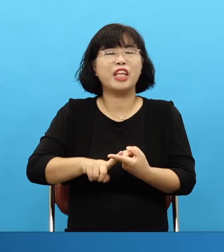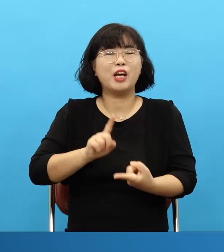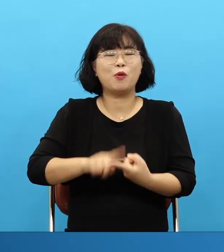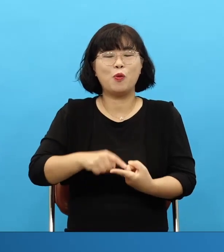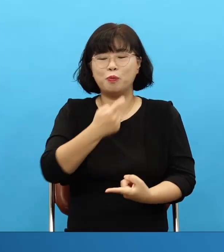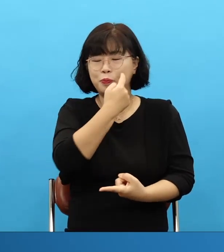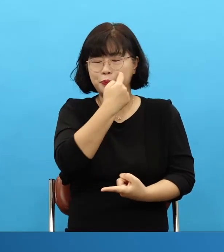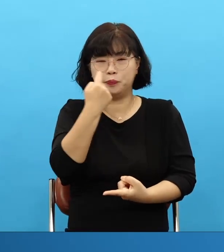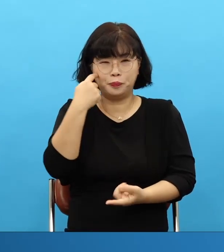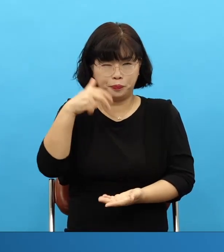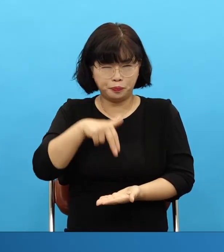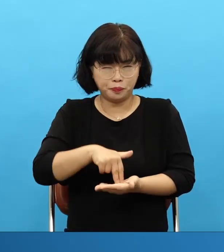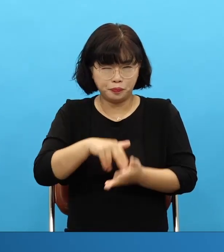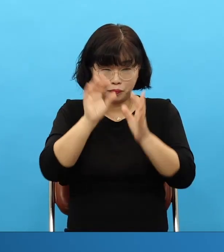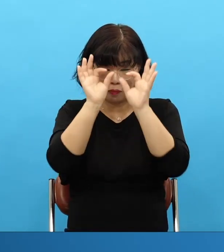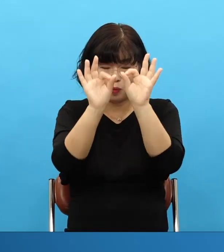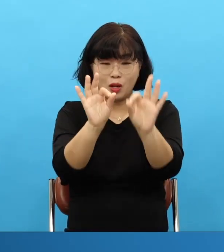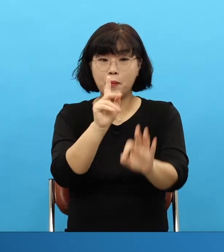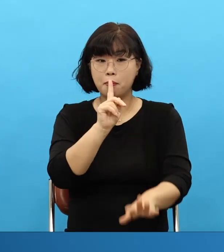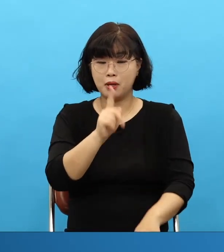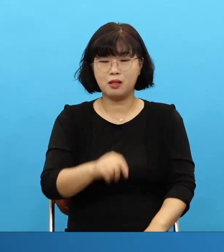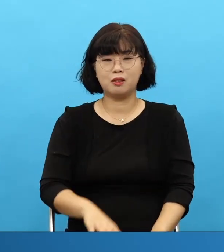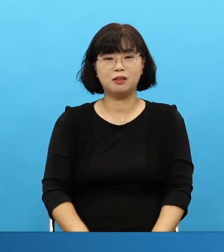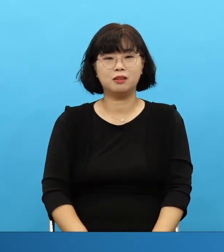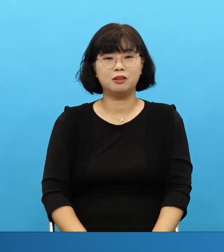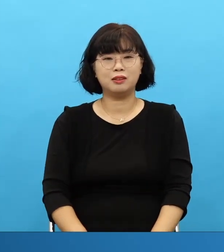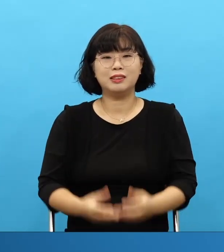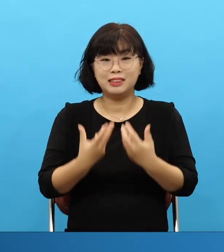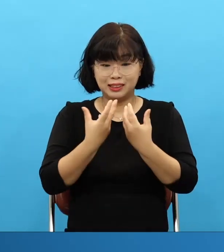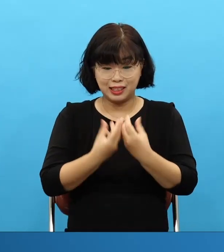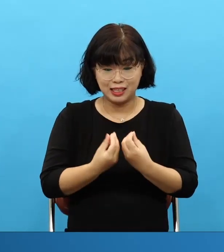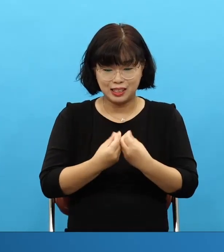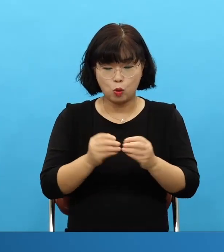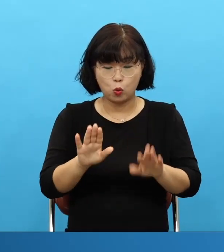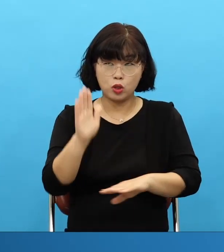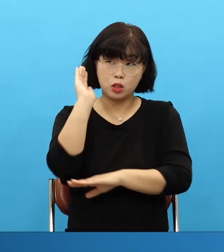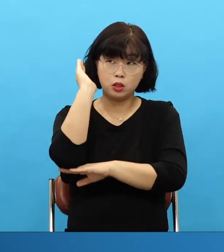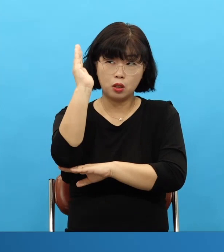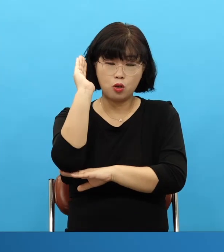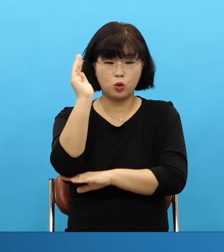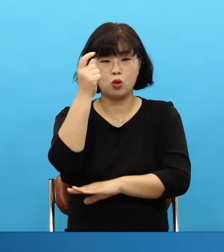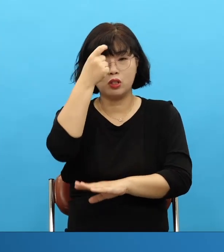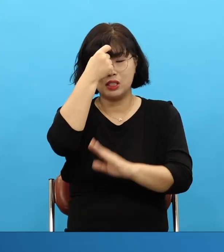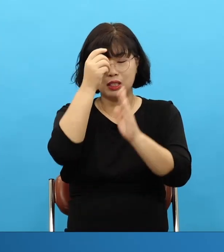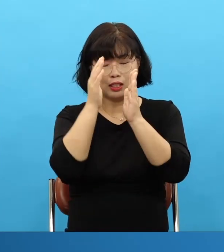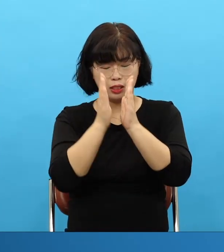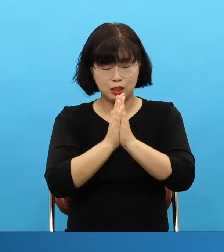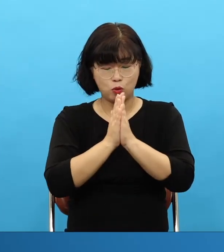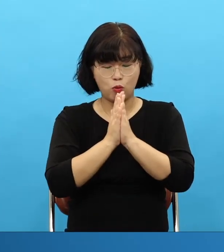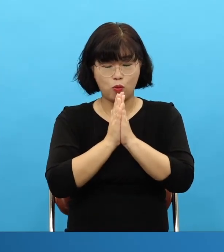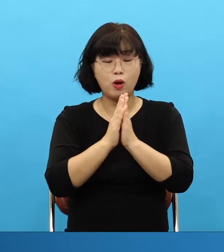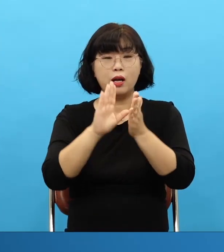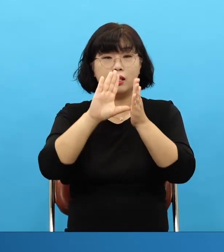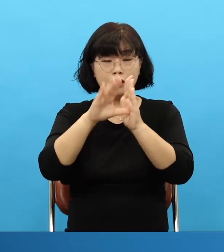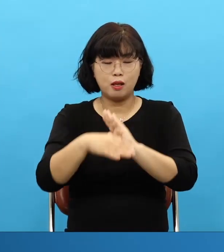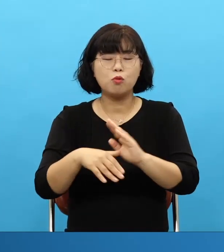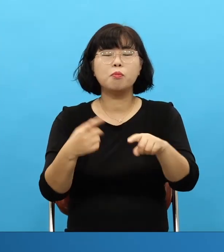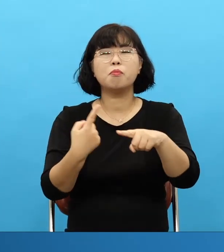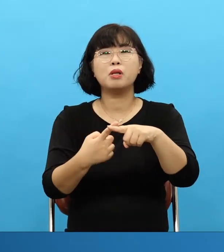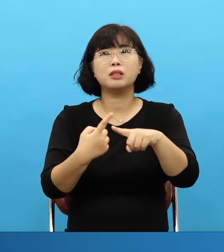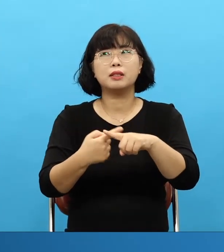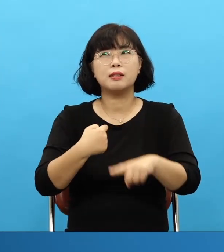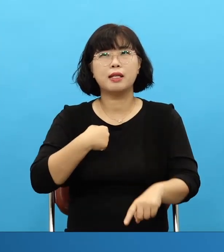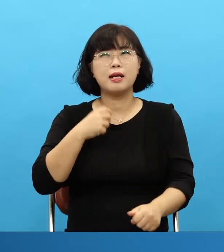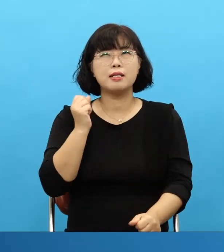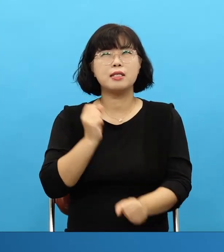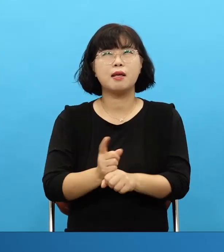ways, perhaps this is everything. 여러분 오늘 설교를 들어도 기도를 해도 내게 들어온 걸 기준해서 보는 거죠. Even when you listen to the sermon, even